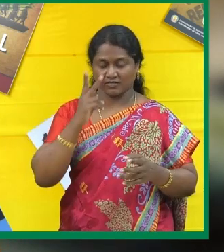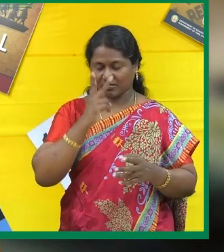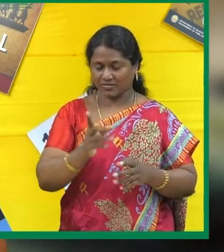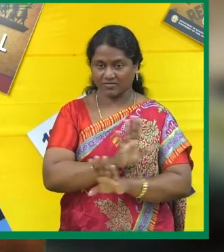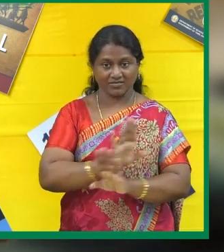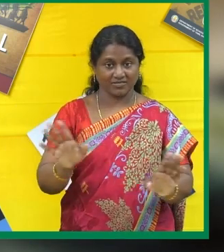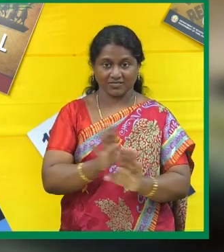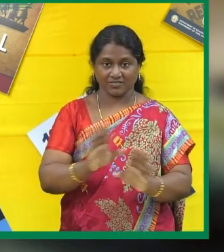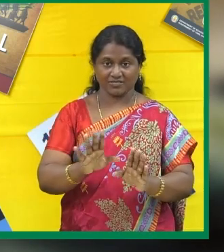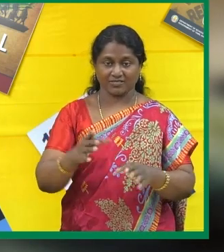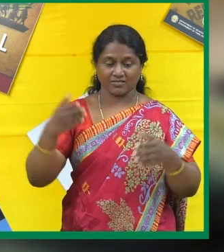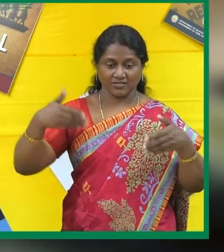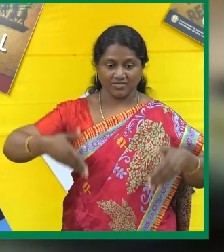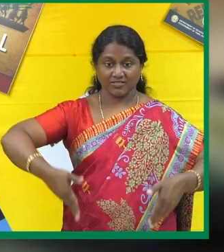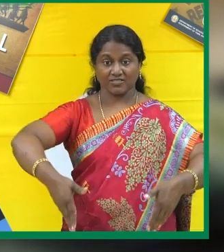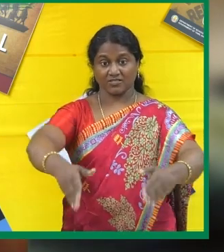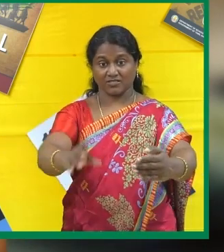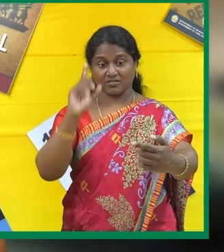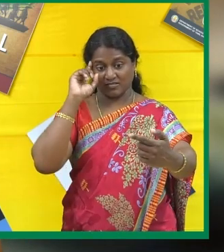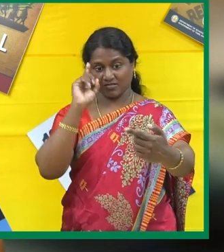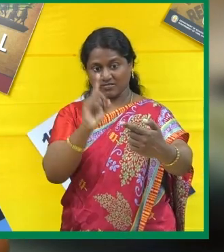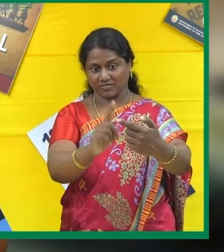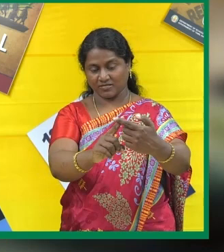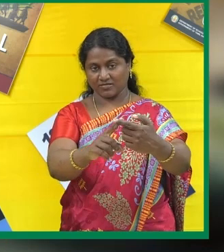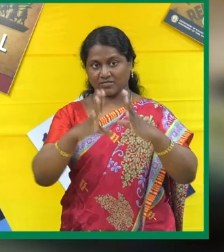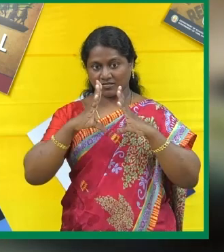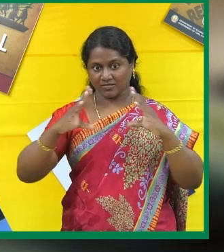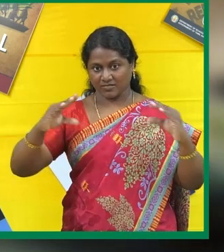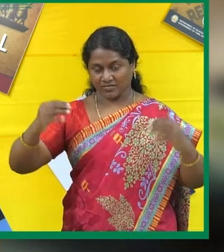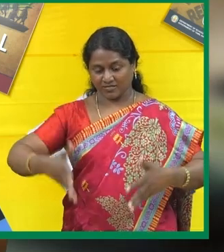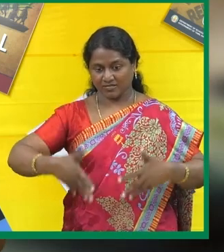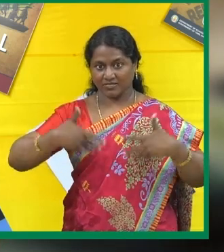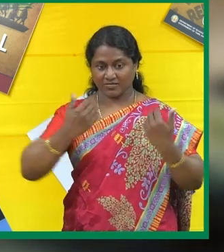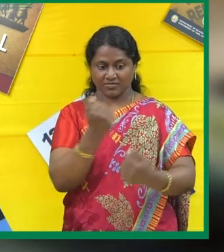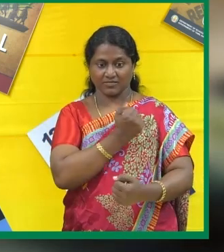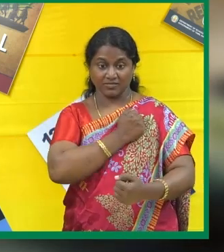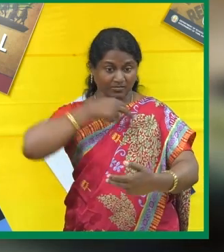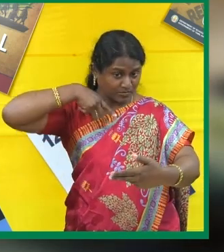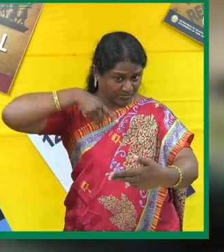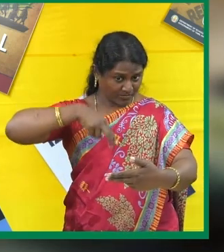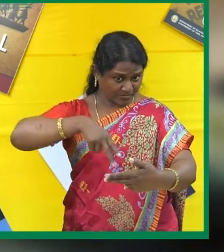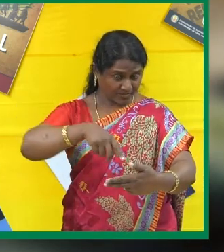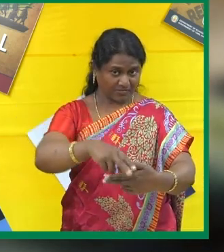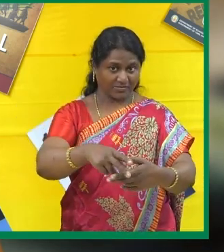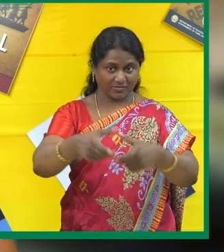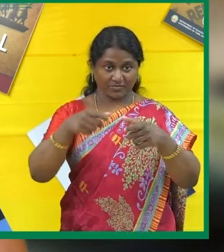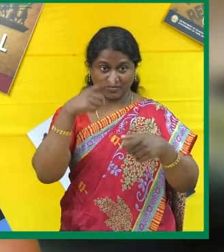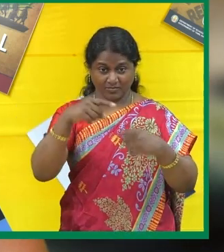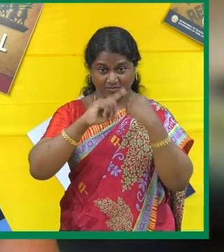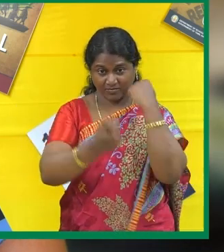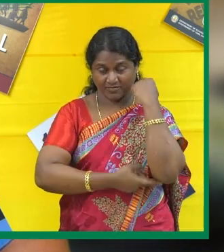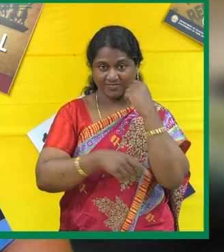anything in life. You can get your crown. You know what is crown? Greedam பார்த்திருப்பீங்க இல்லையா? So like that you will achieve